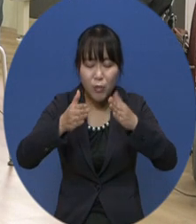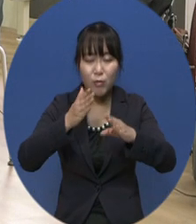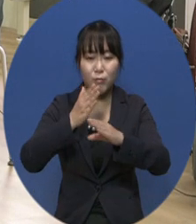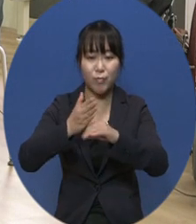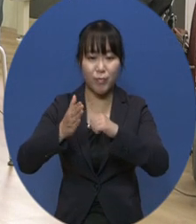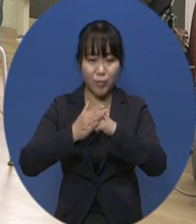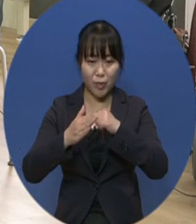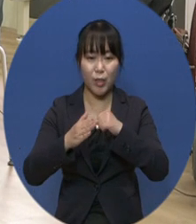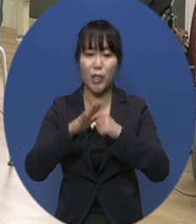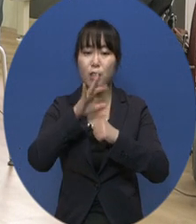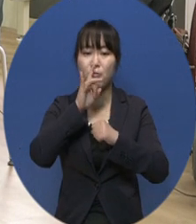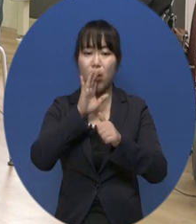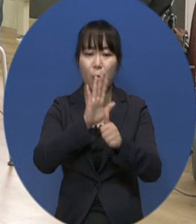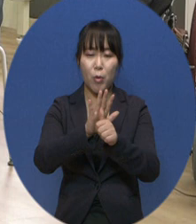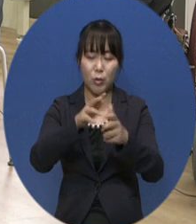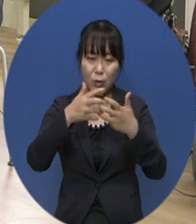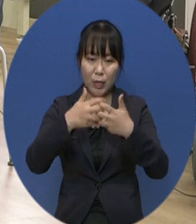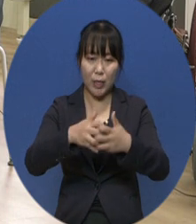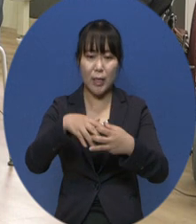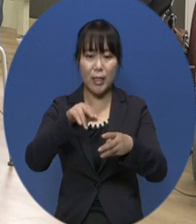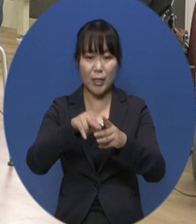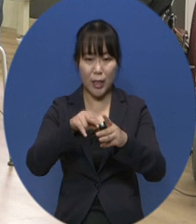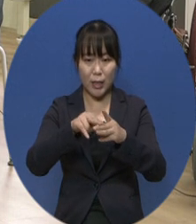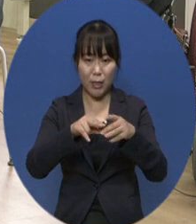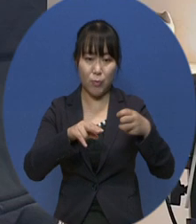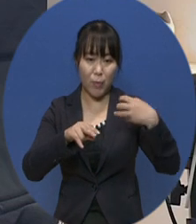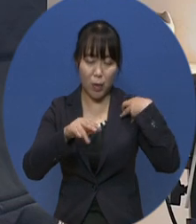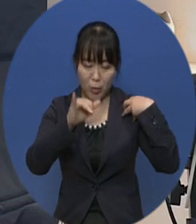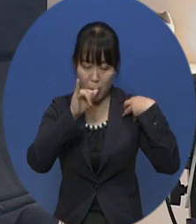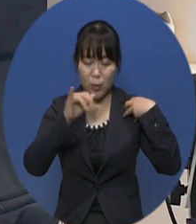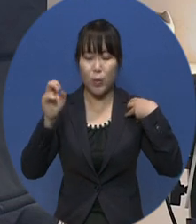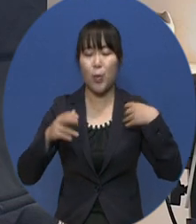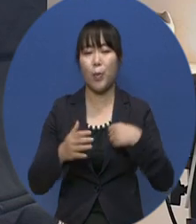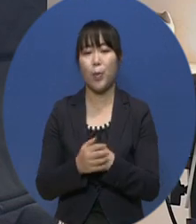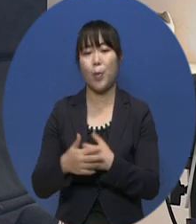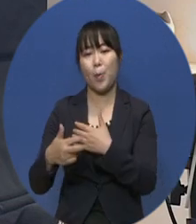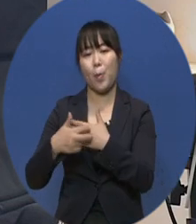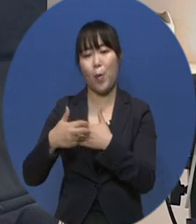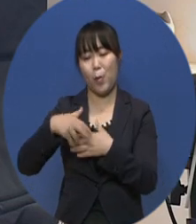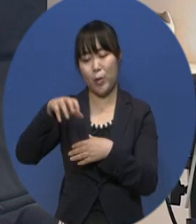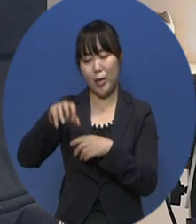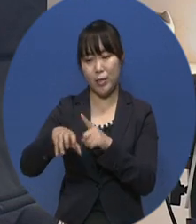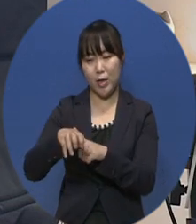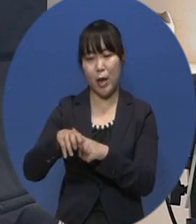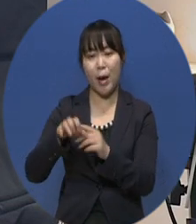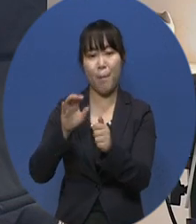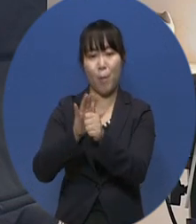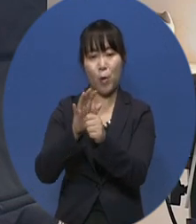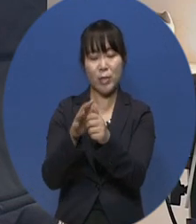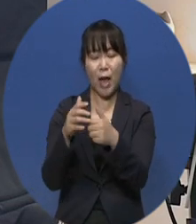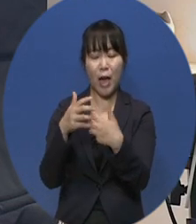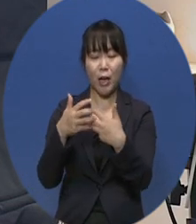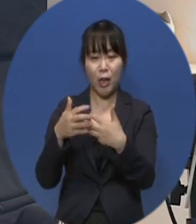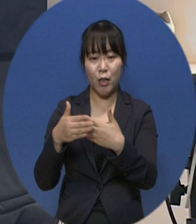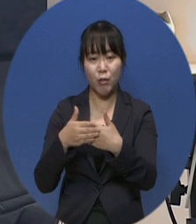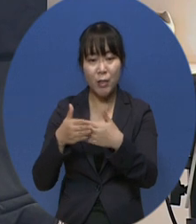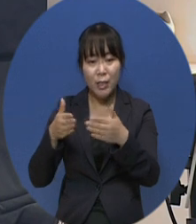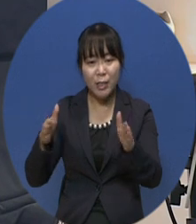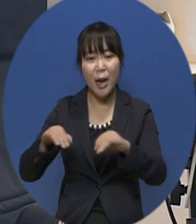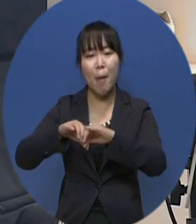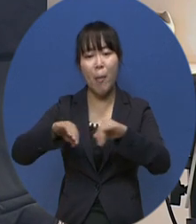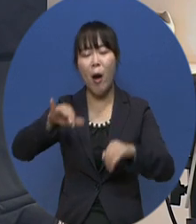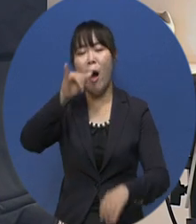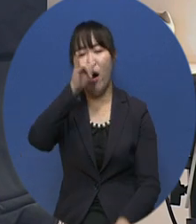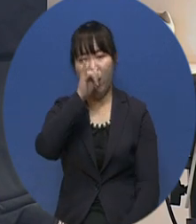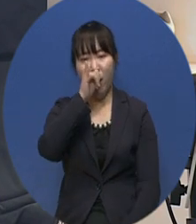네. 중앙장애인 보조기기 센터에서도 하고 있고. 네. 그다음에 병원에서는 이제 보장구실이 따로 있습니다. 전문